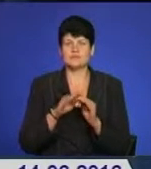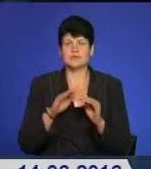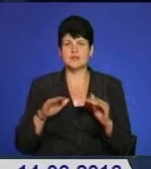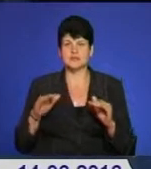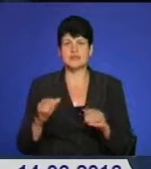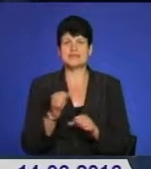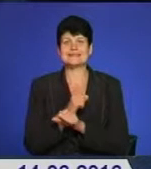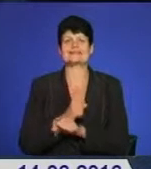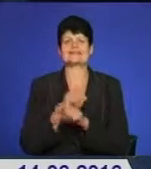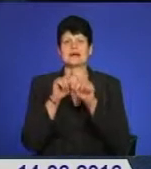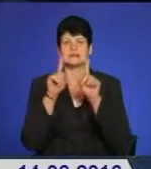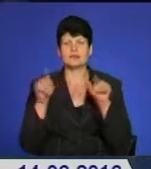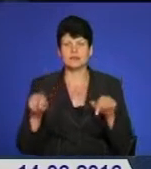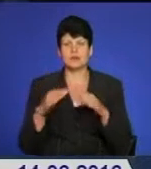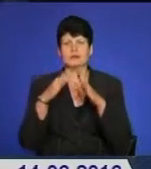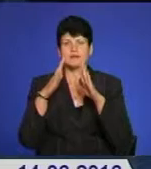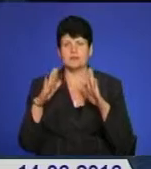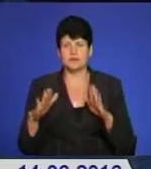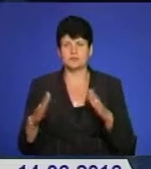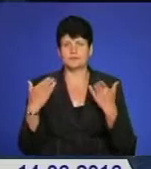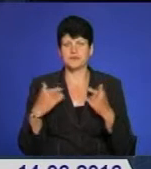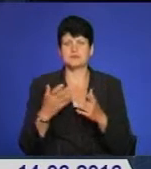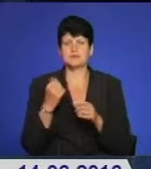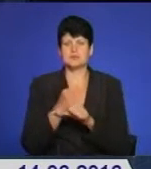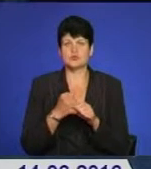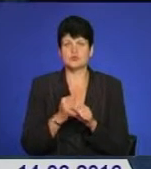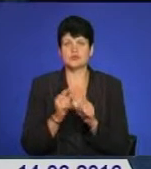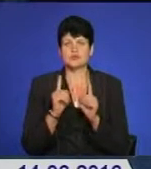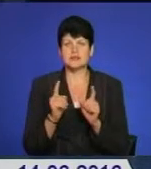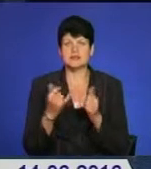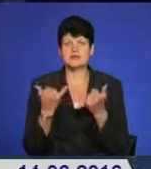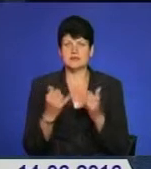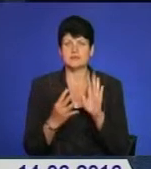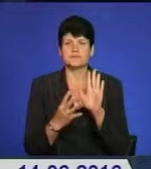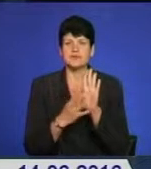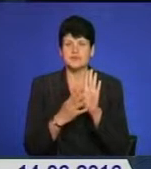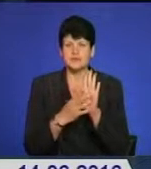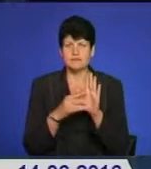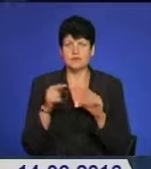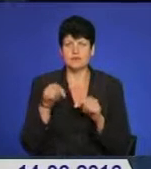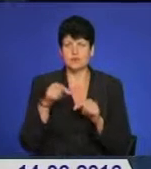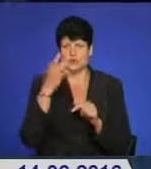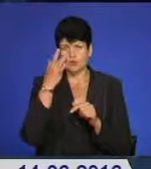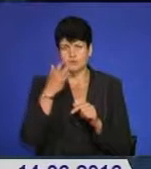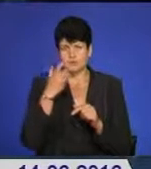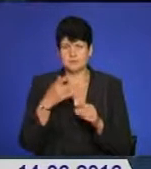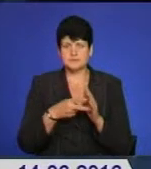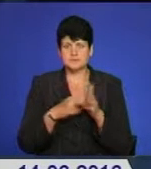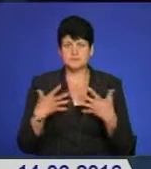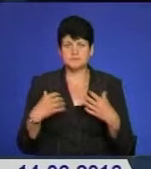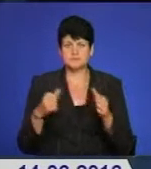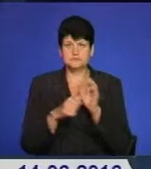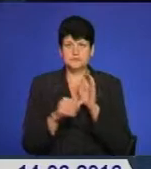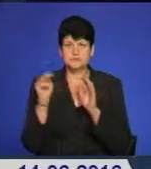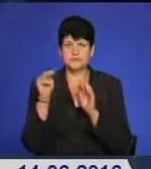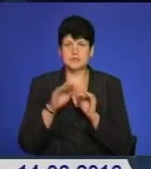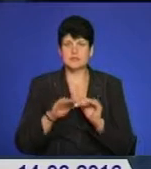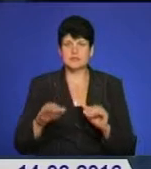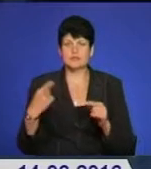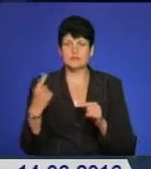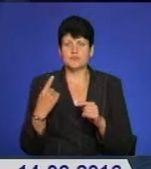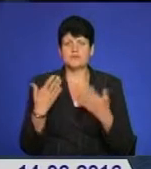містечка. Із 12 стаціонарних літніх таборів запрацювали лише 9. Цього літа оздоровити планують 60 тисяч дітей в області.